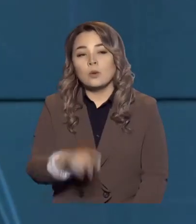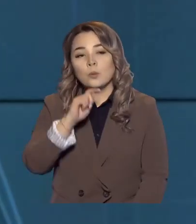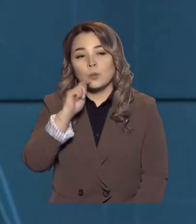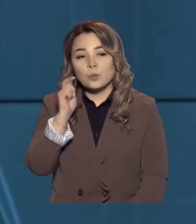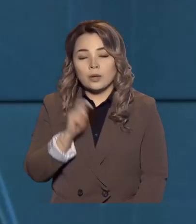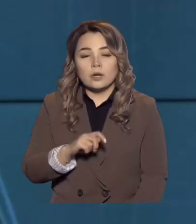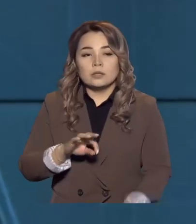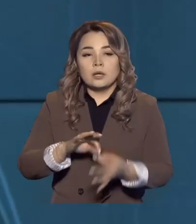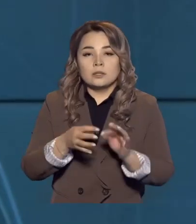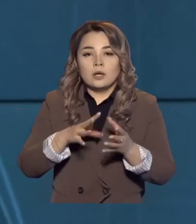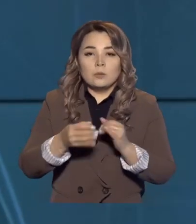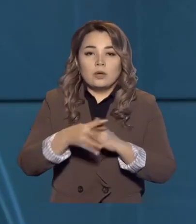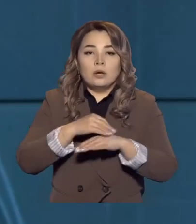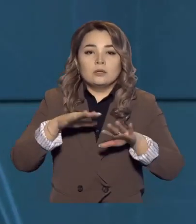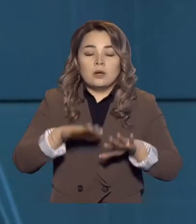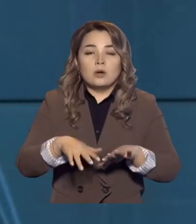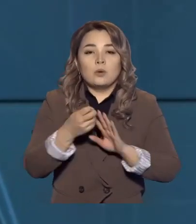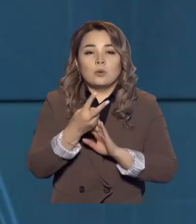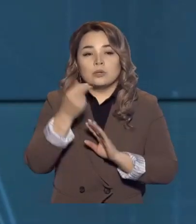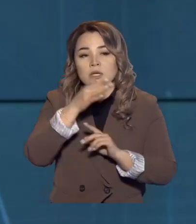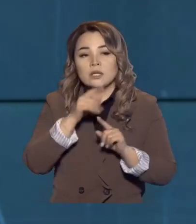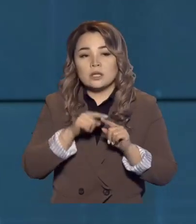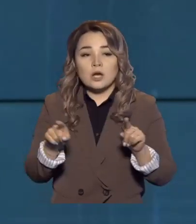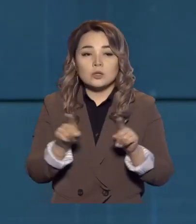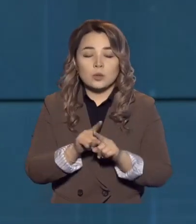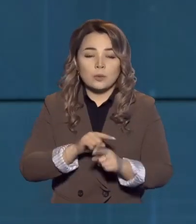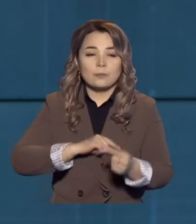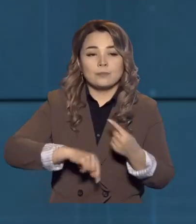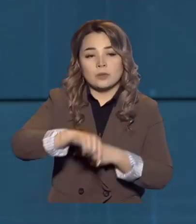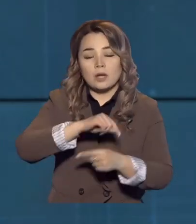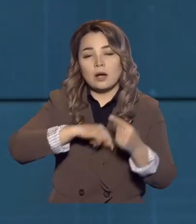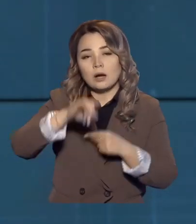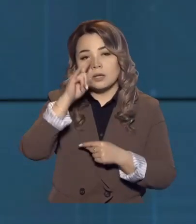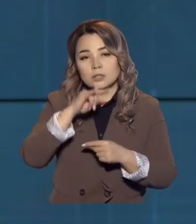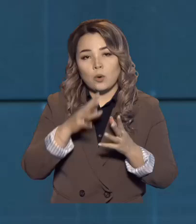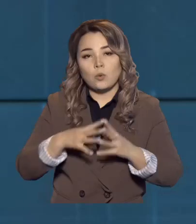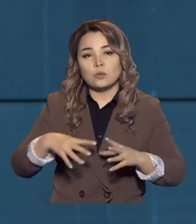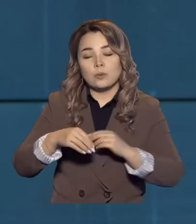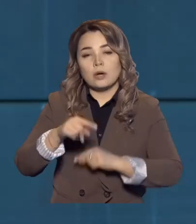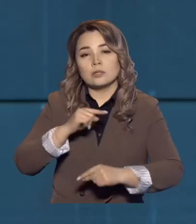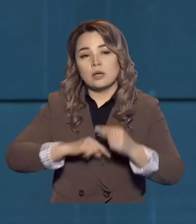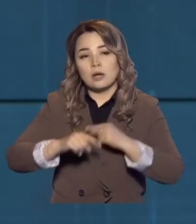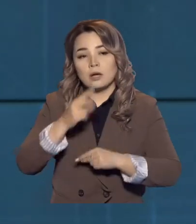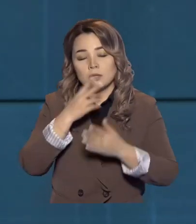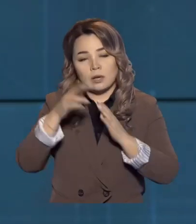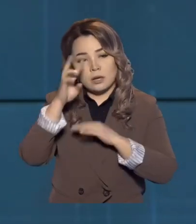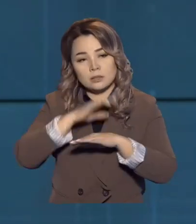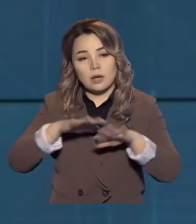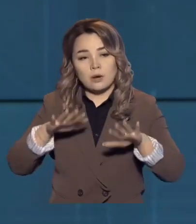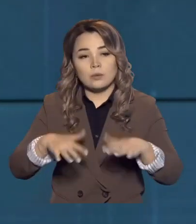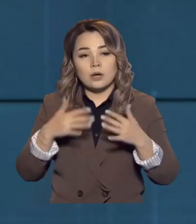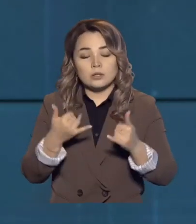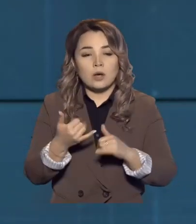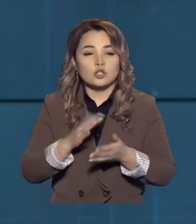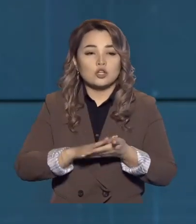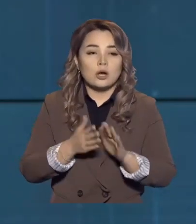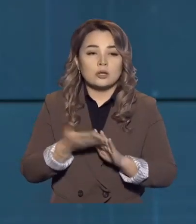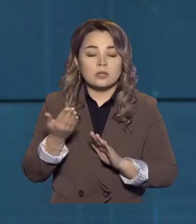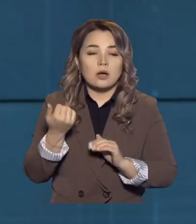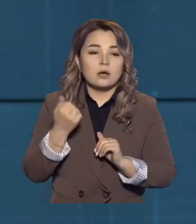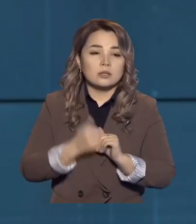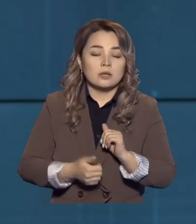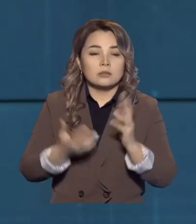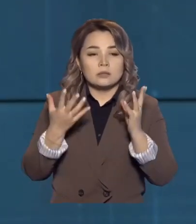Украинаның Житомир облысында кәсіп ашып 12 жылдан бері ісін дөңгелеткен қазақстандық отбасы елге оралды. Айтуларынша, қазір ондағы жағдай күн